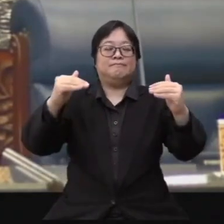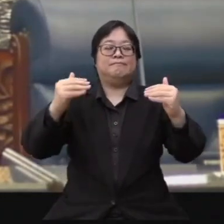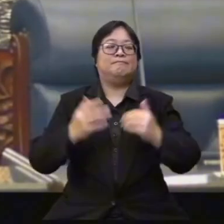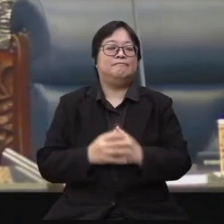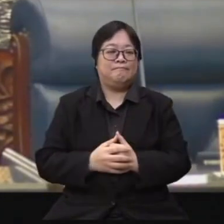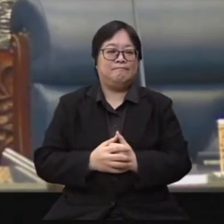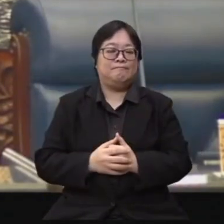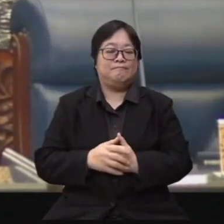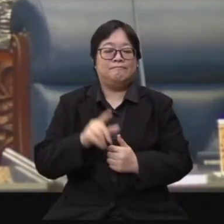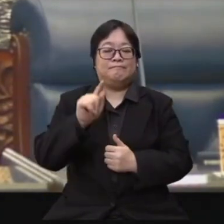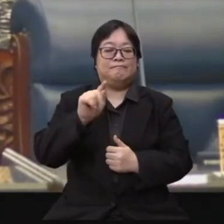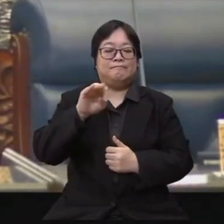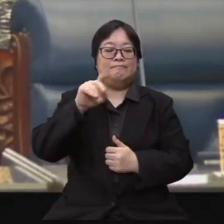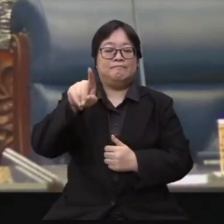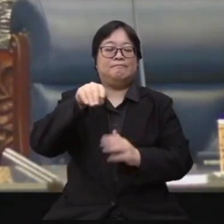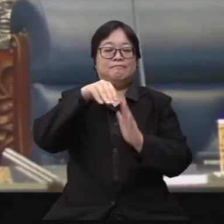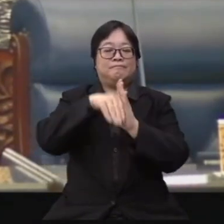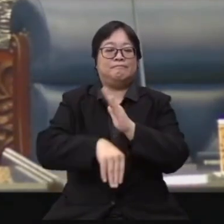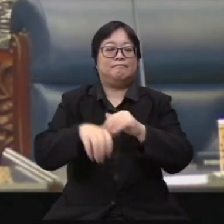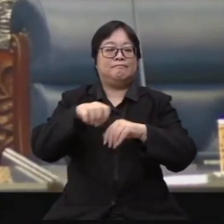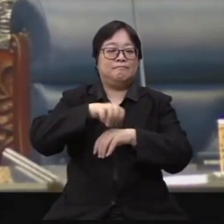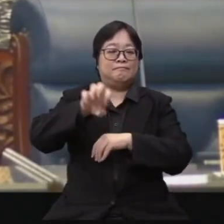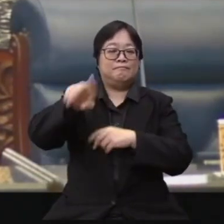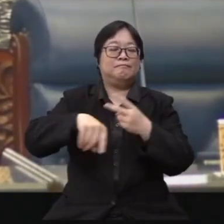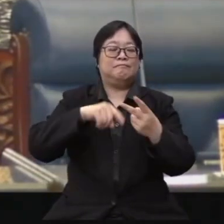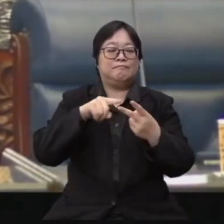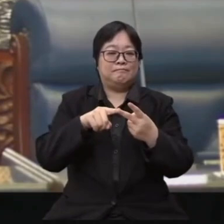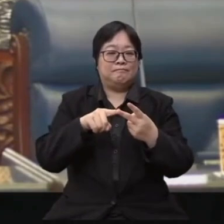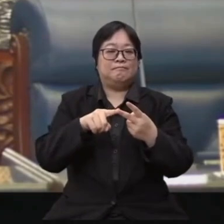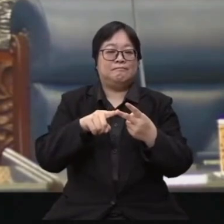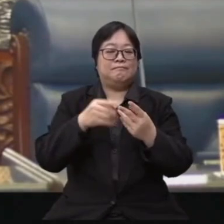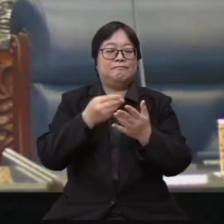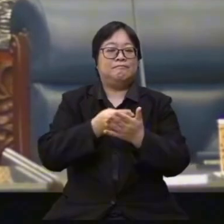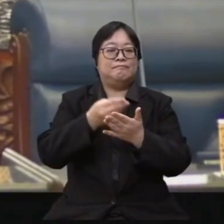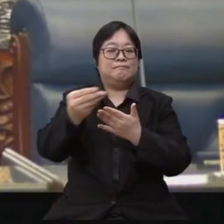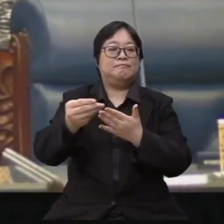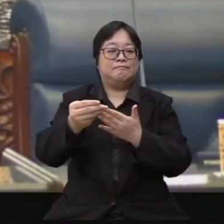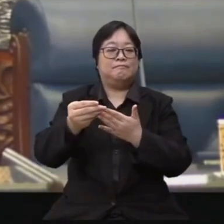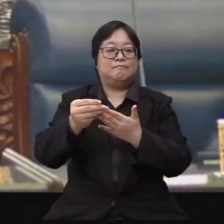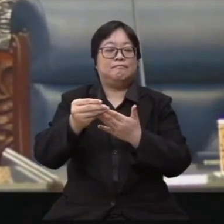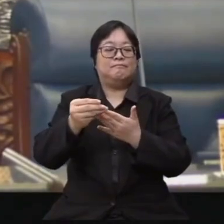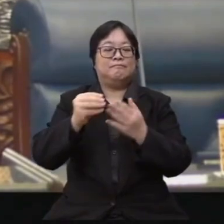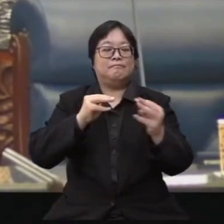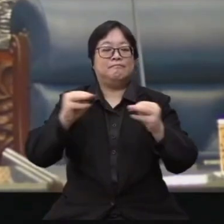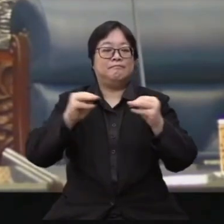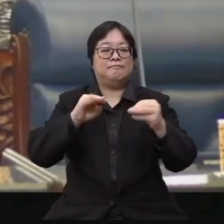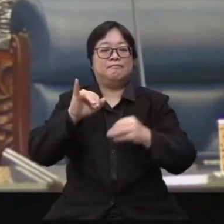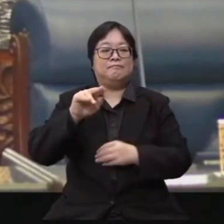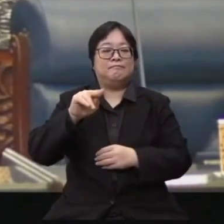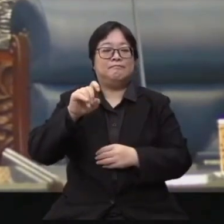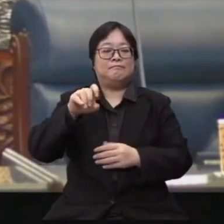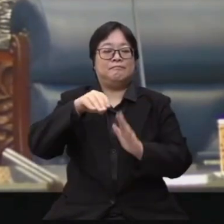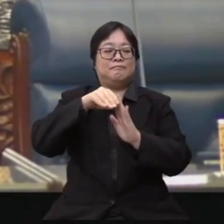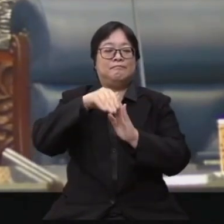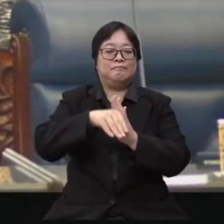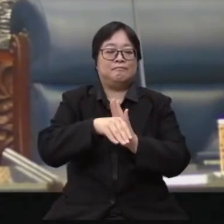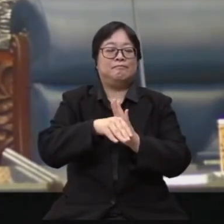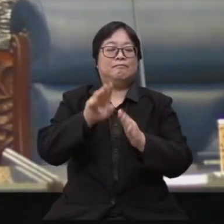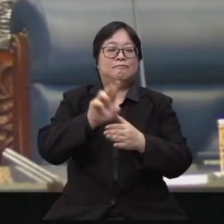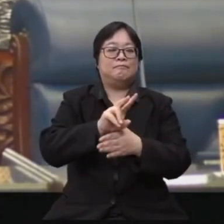mengambil kira tren penurunan ekspor negara dan termasuklah Purchasing Managers Index yang merosot sejak